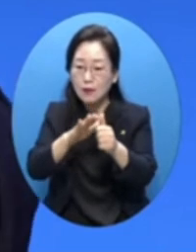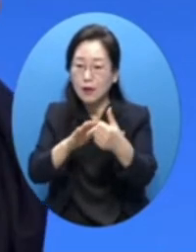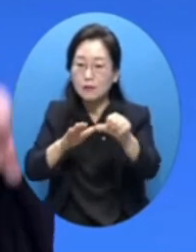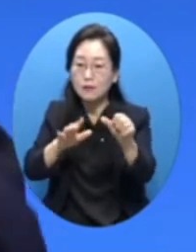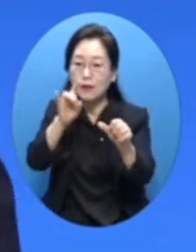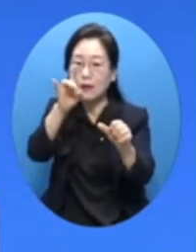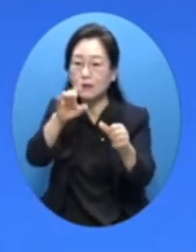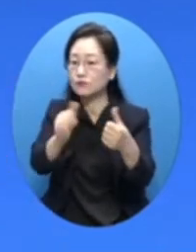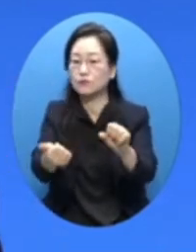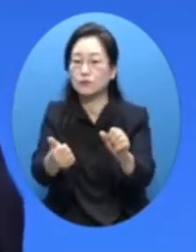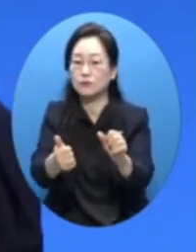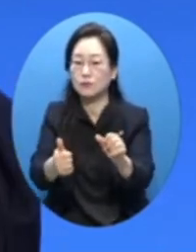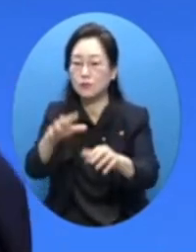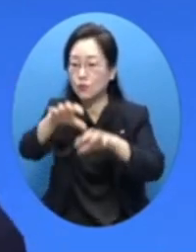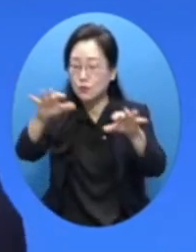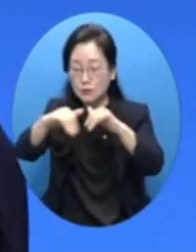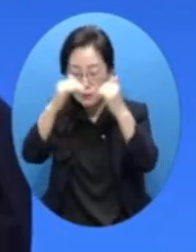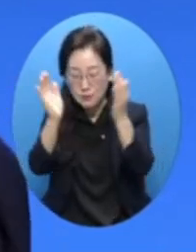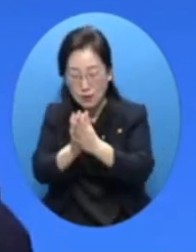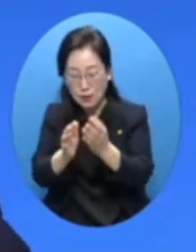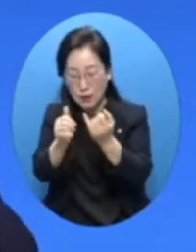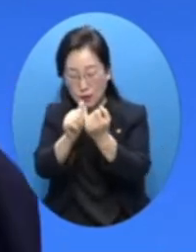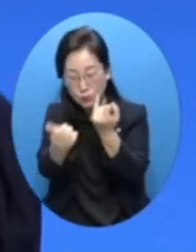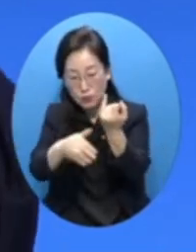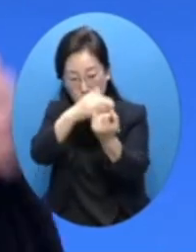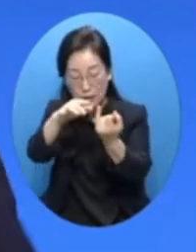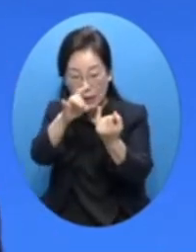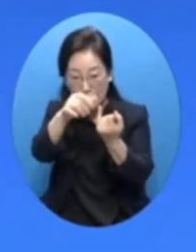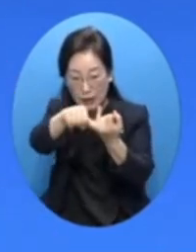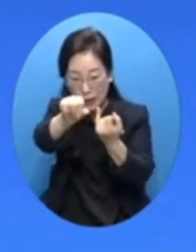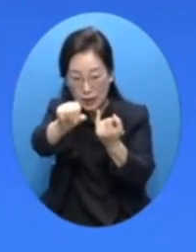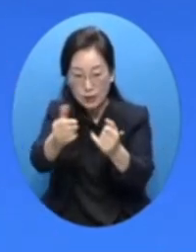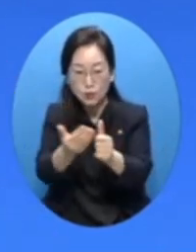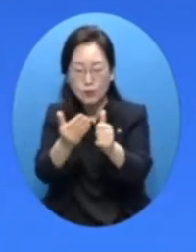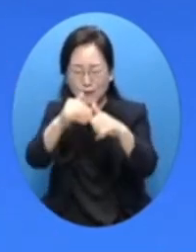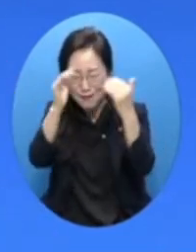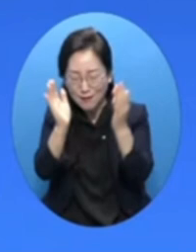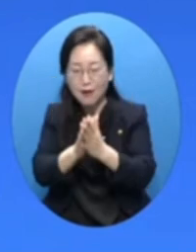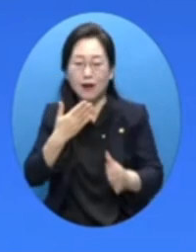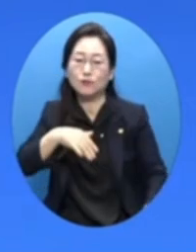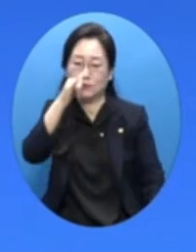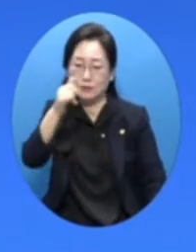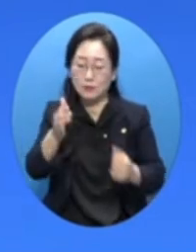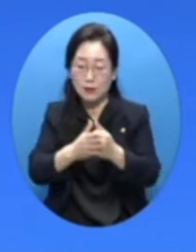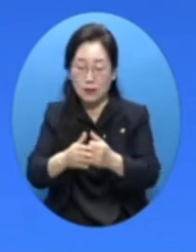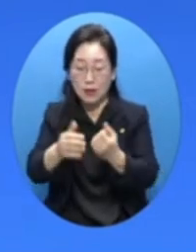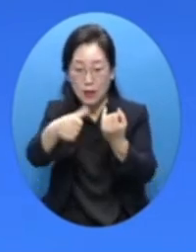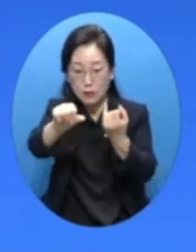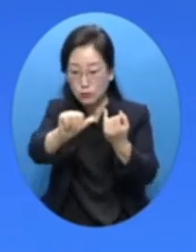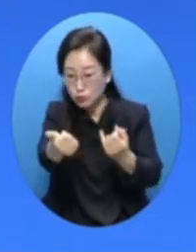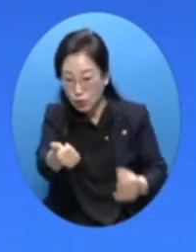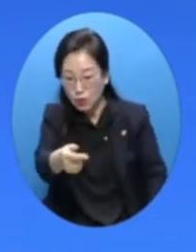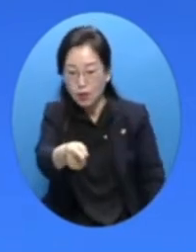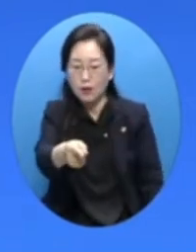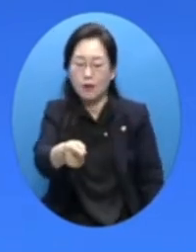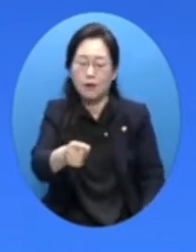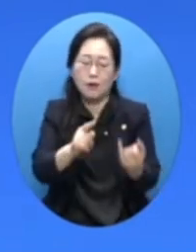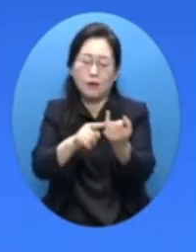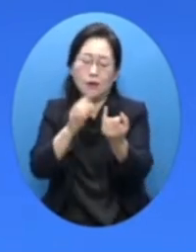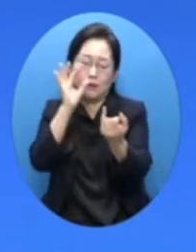그 과부를 알고 있었기 때문에 아들 하나 그저 의지하고 아들 바라보고 살고 있던 그 아들이 죽으니까 너무나 안